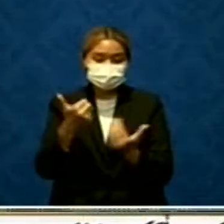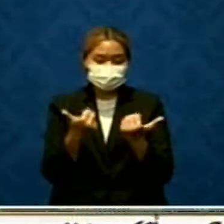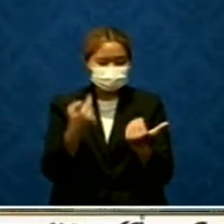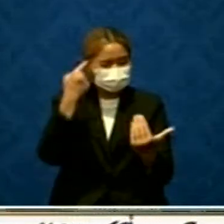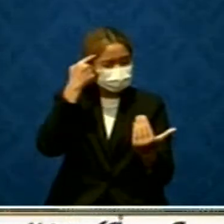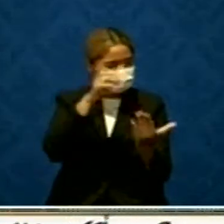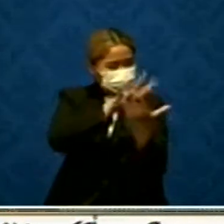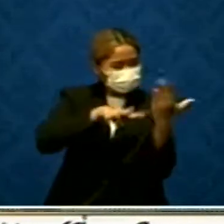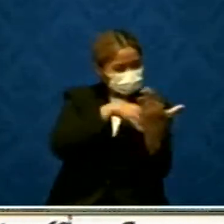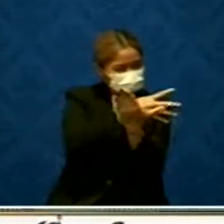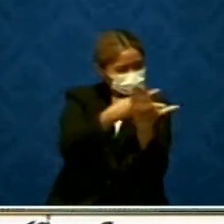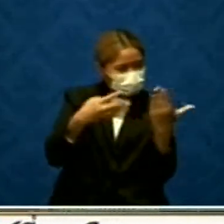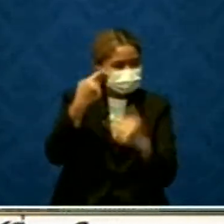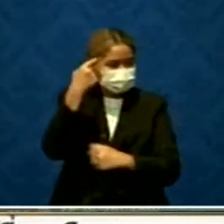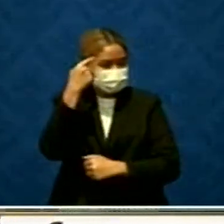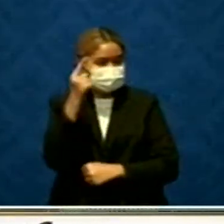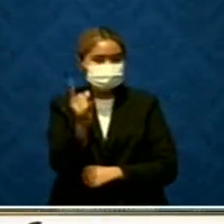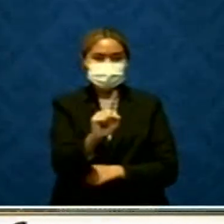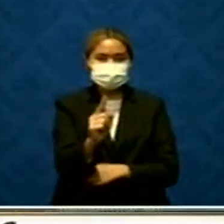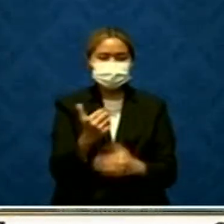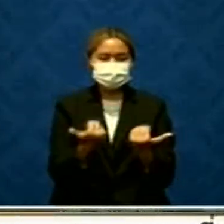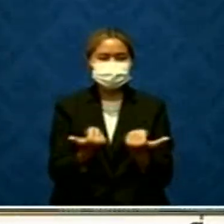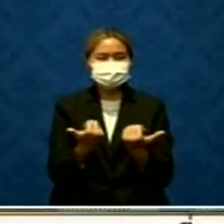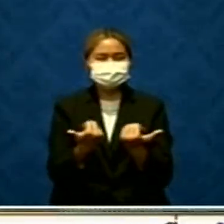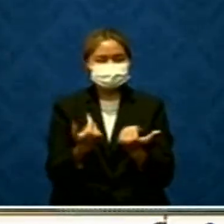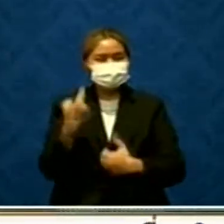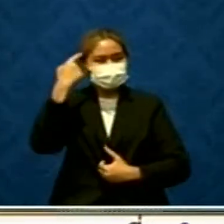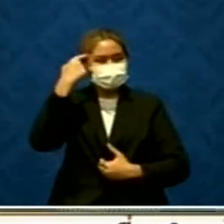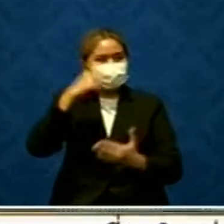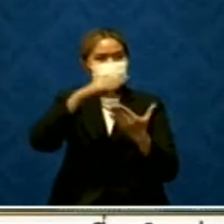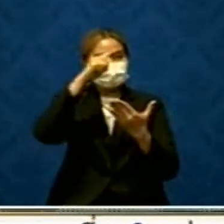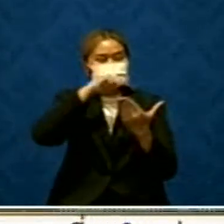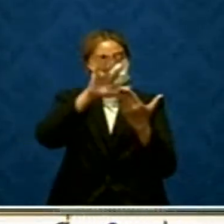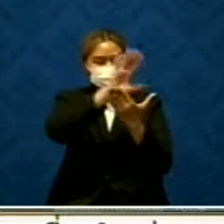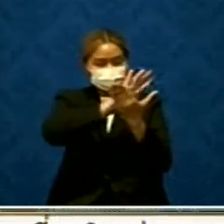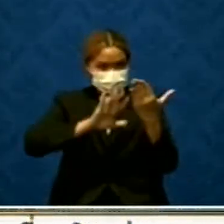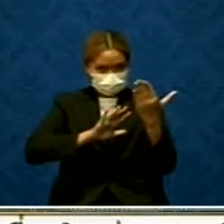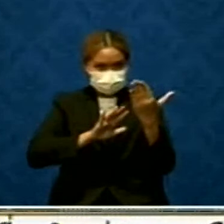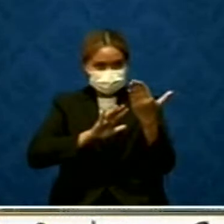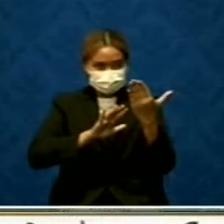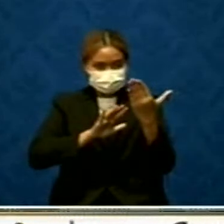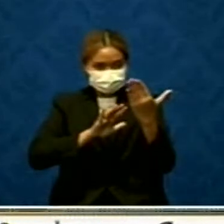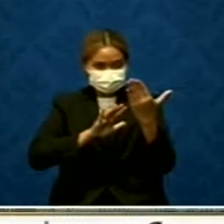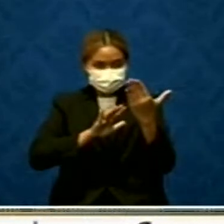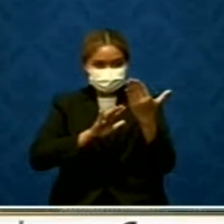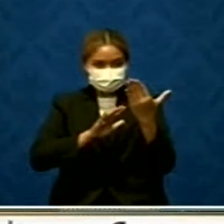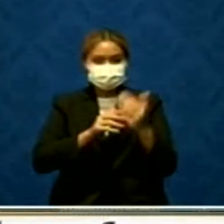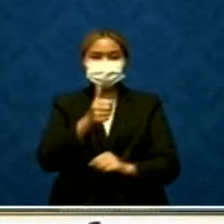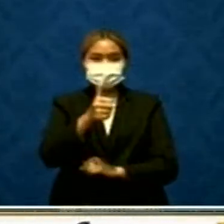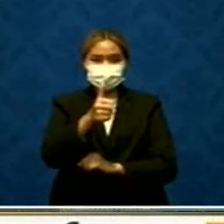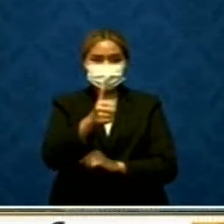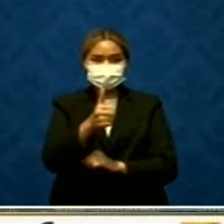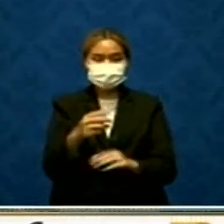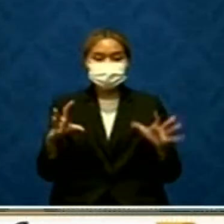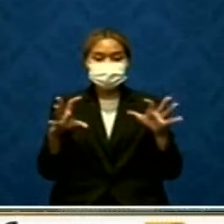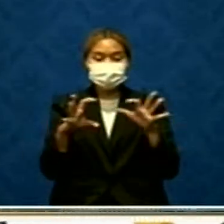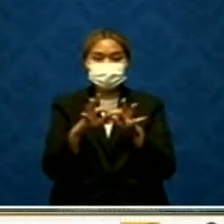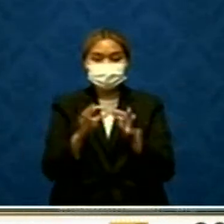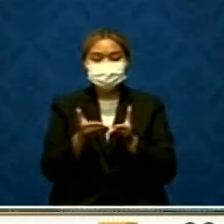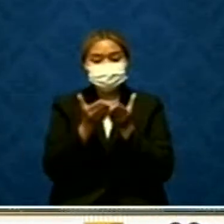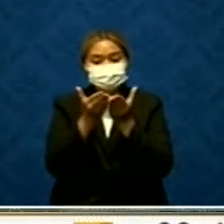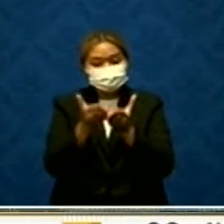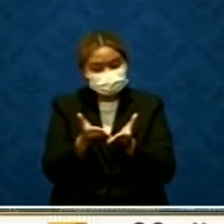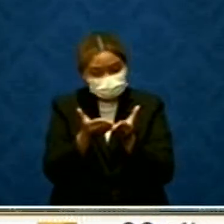ที่ดูลักษณะความได้เปรียบของประเทศไทยในตำแหน่งที่ตั้งนะครับและยุทธศาสตร์การขนส่งสินค้าทางเรือระหว่างประเท